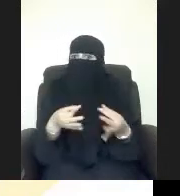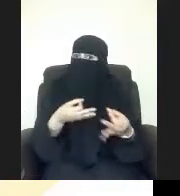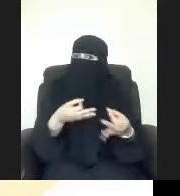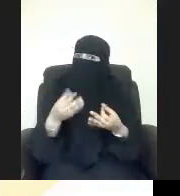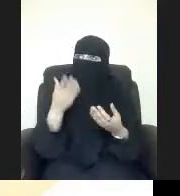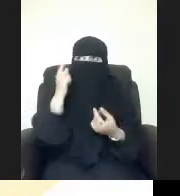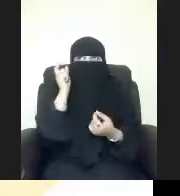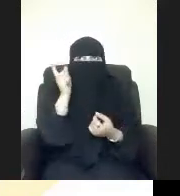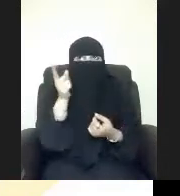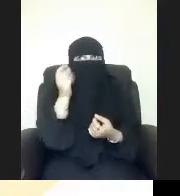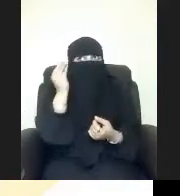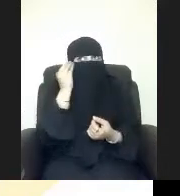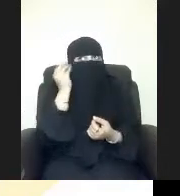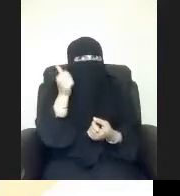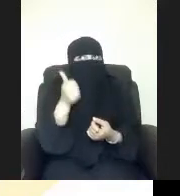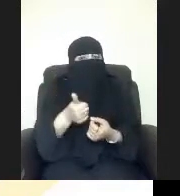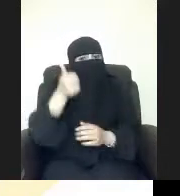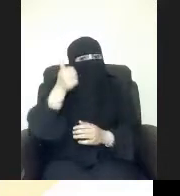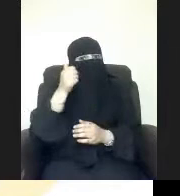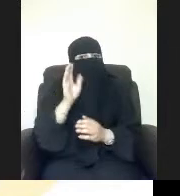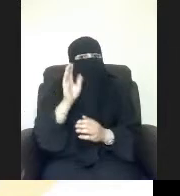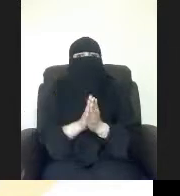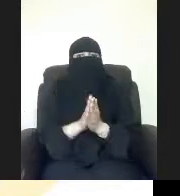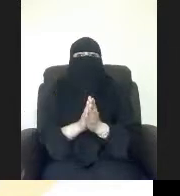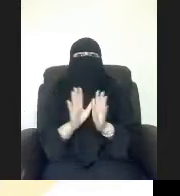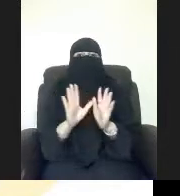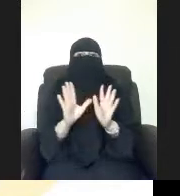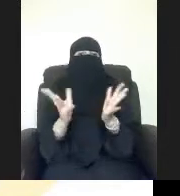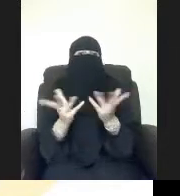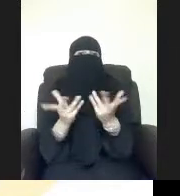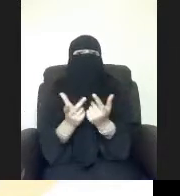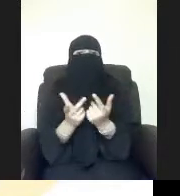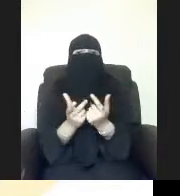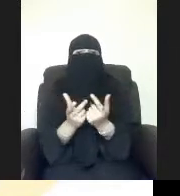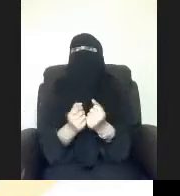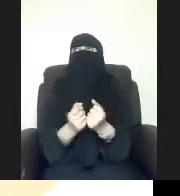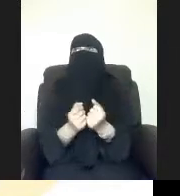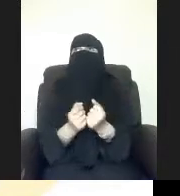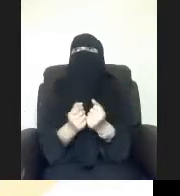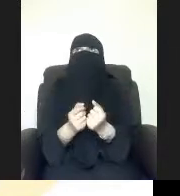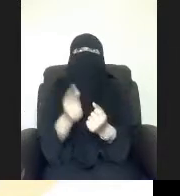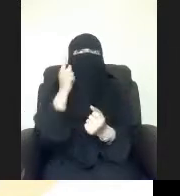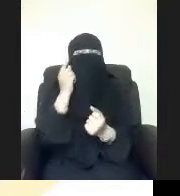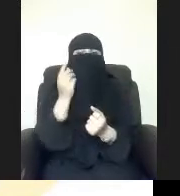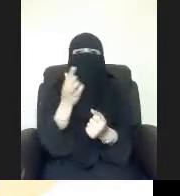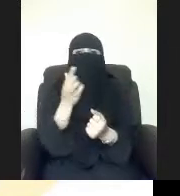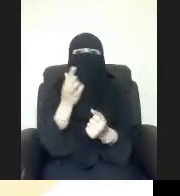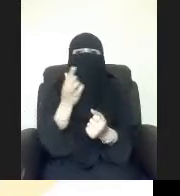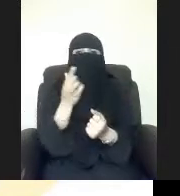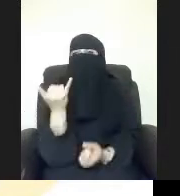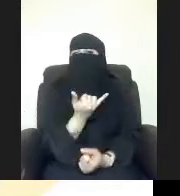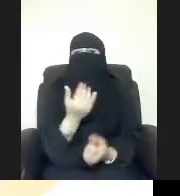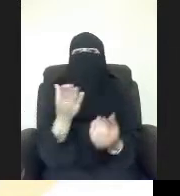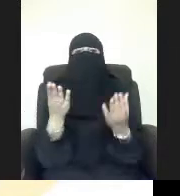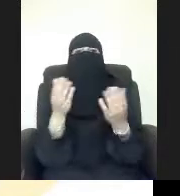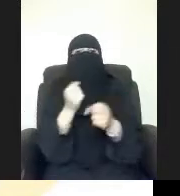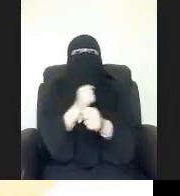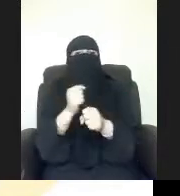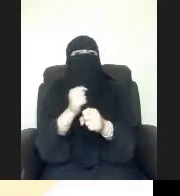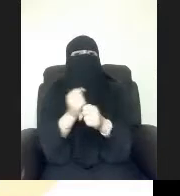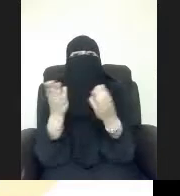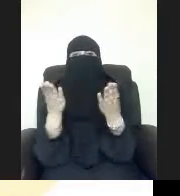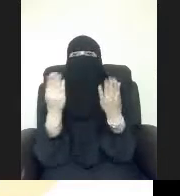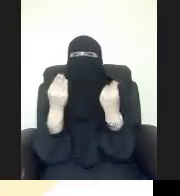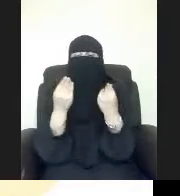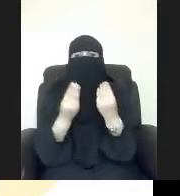كل المكونات الموجودة مما تسهم في تعزيز العملية التعليمية وتحقيق هدفها. أيضا تفاعل